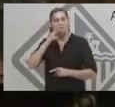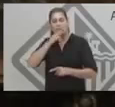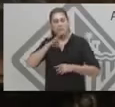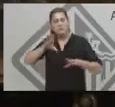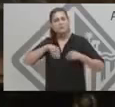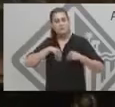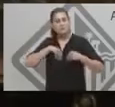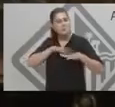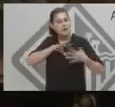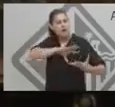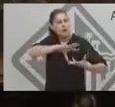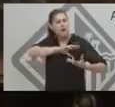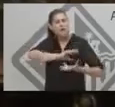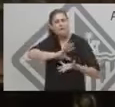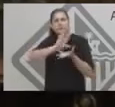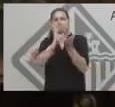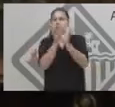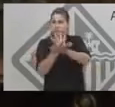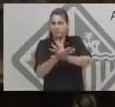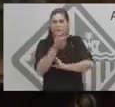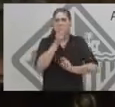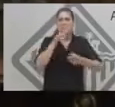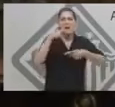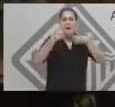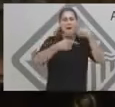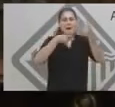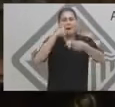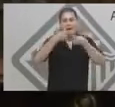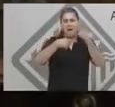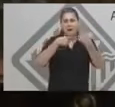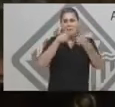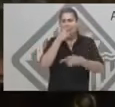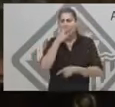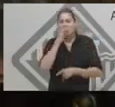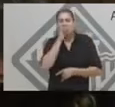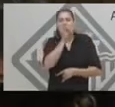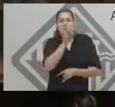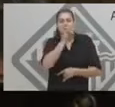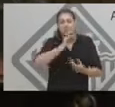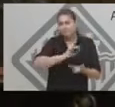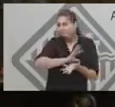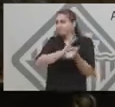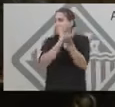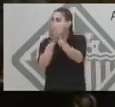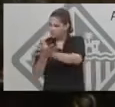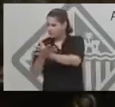en la transformació col·lectiva, passant de paraules i les promeses a les accions.